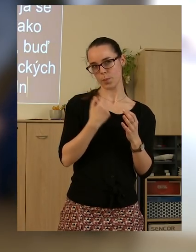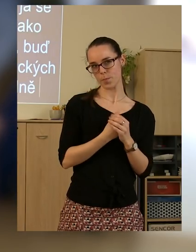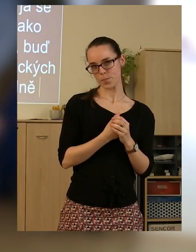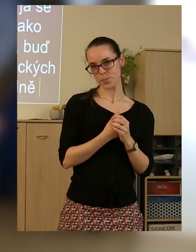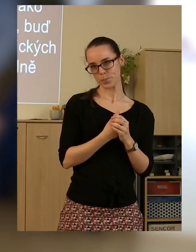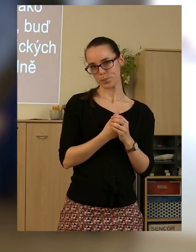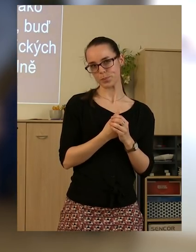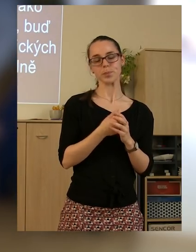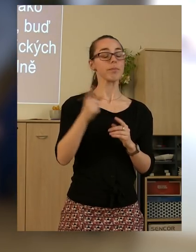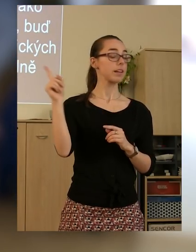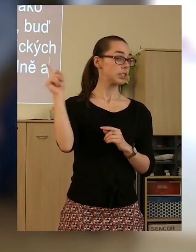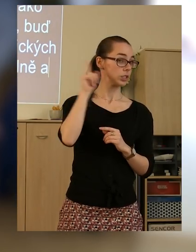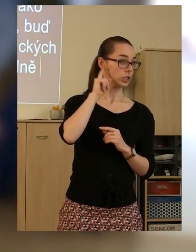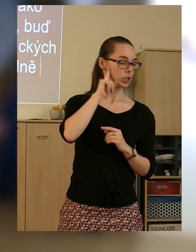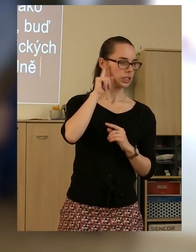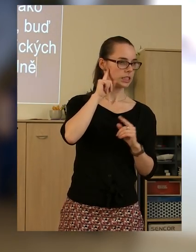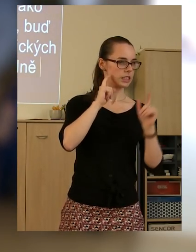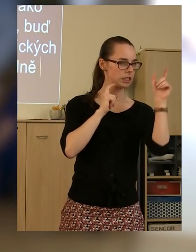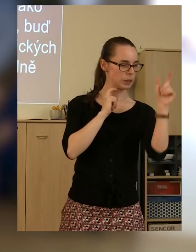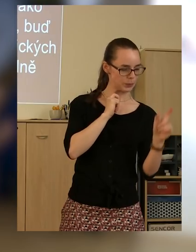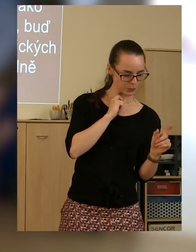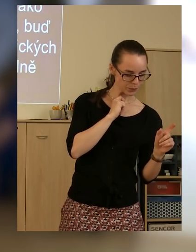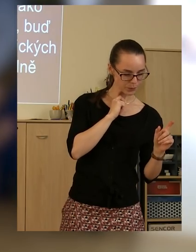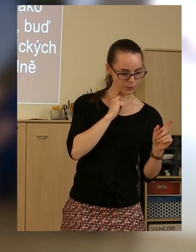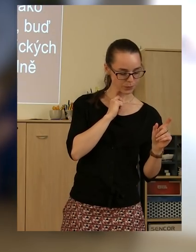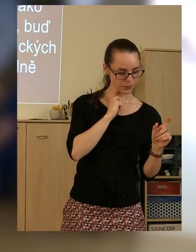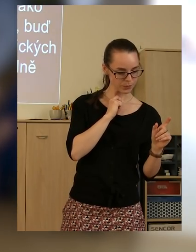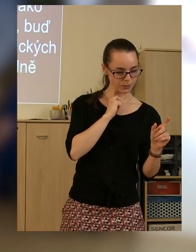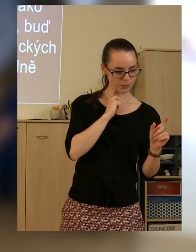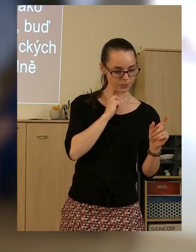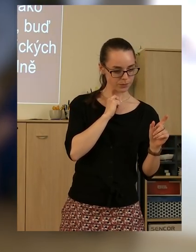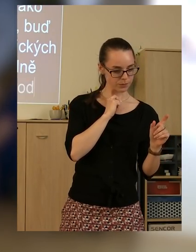Lidé, kteří slyší, v podstatě